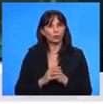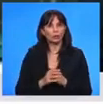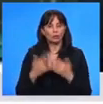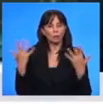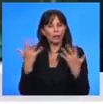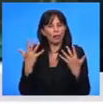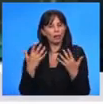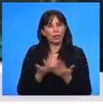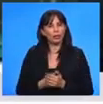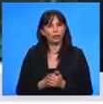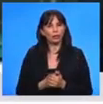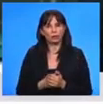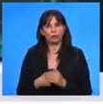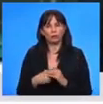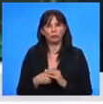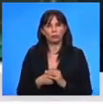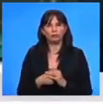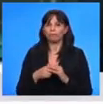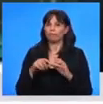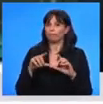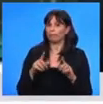מטלטל בעצם, כאילו,